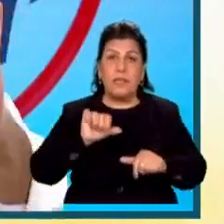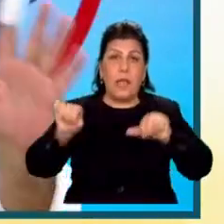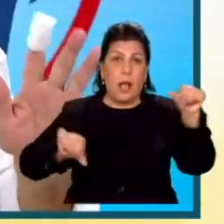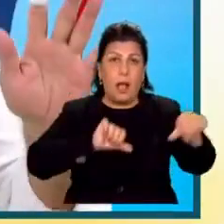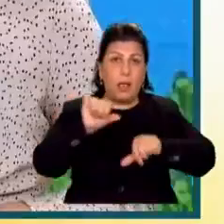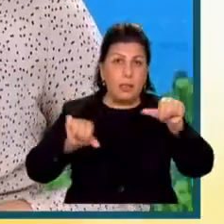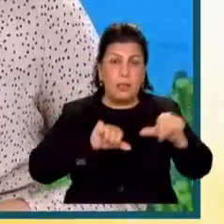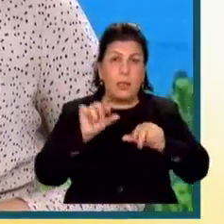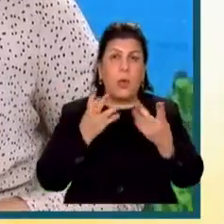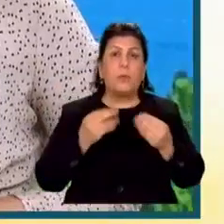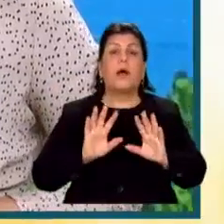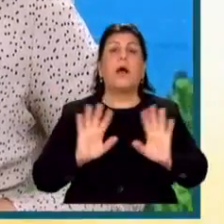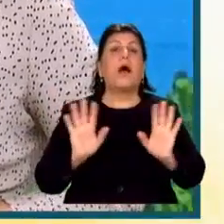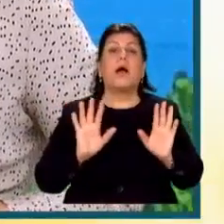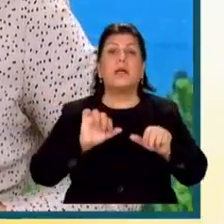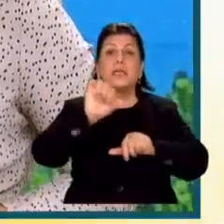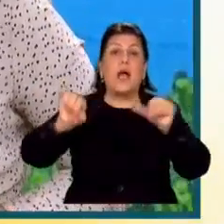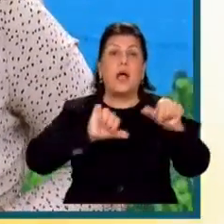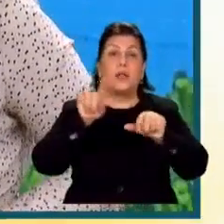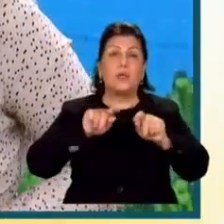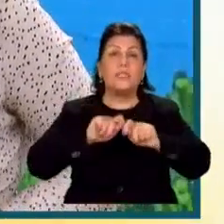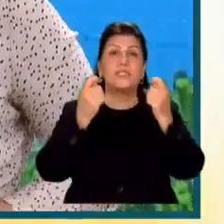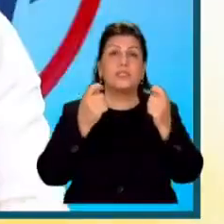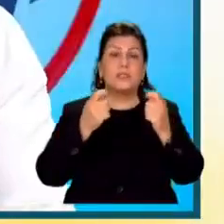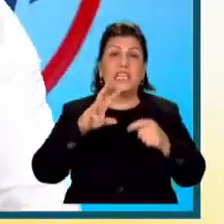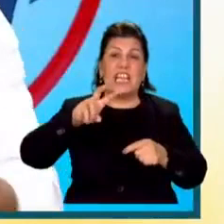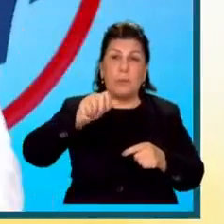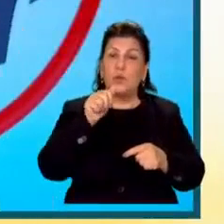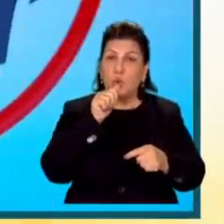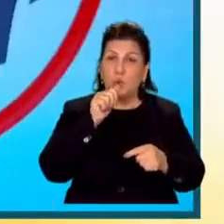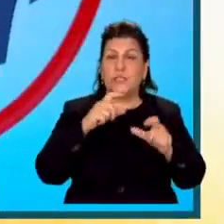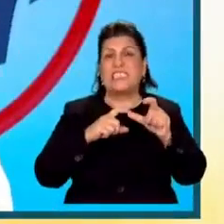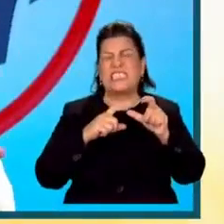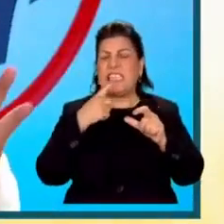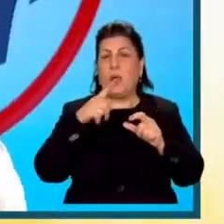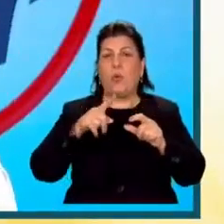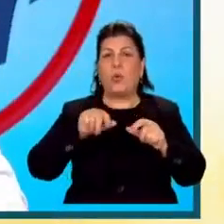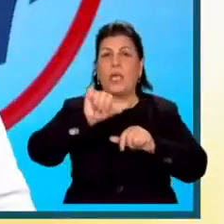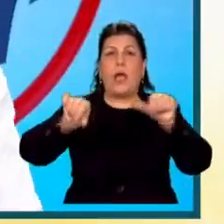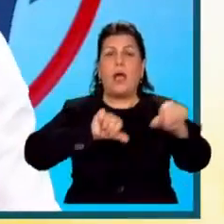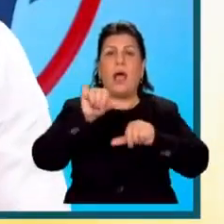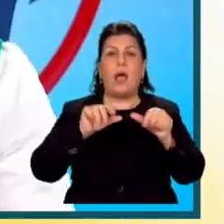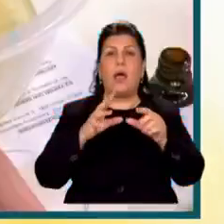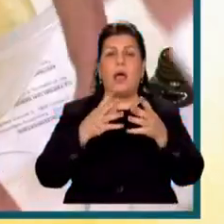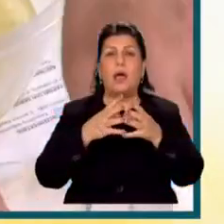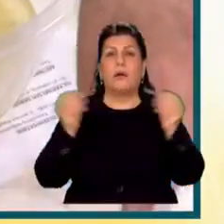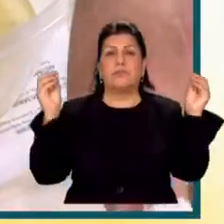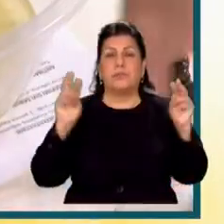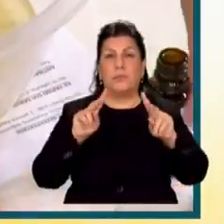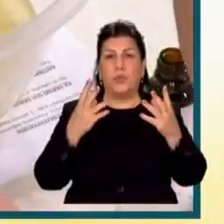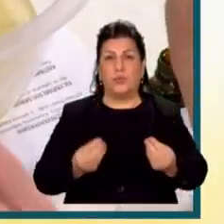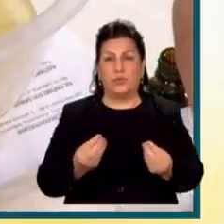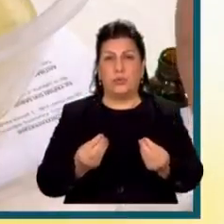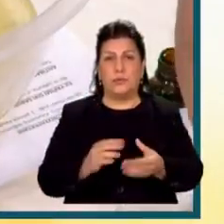olacak olmayacak çünkü onun yağını kıracak olan ne Karaca limon suyu ve sirke koyduk şu anda koyduk